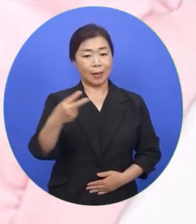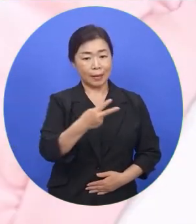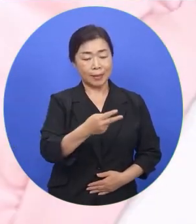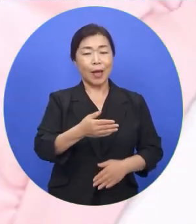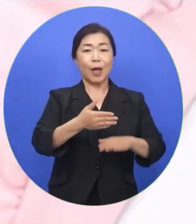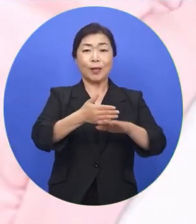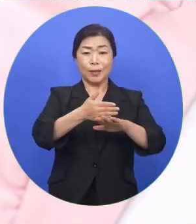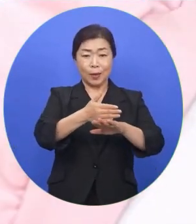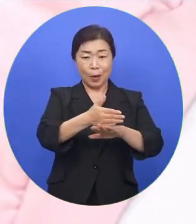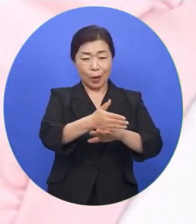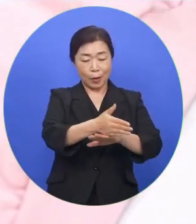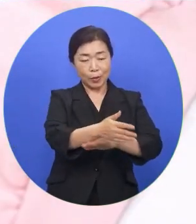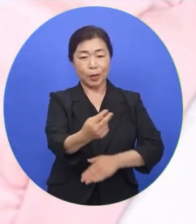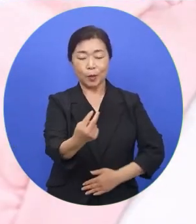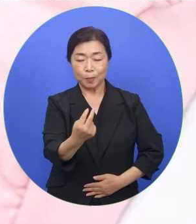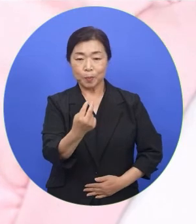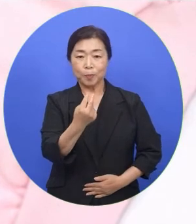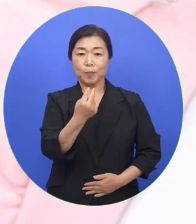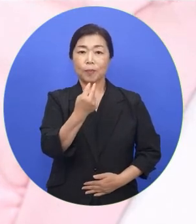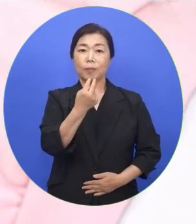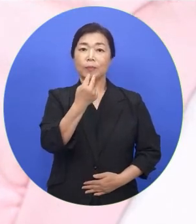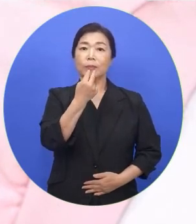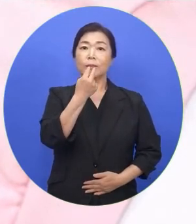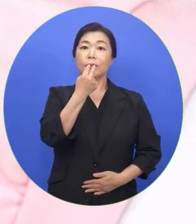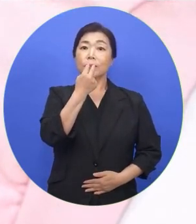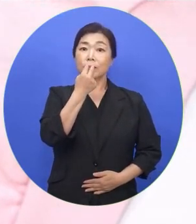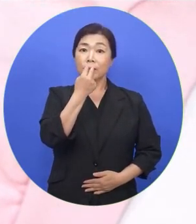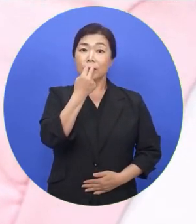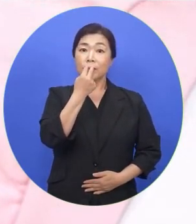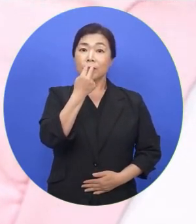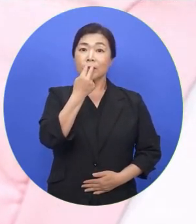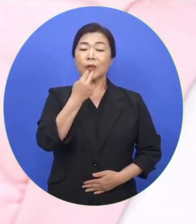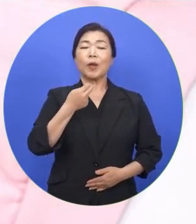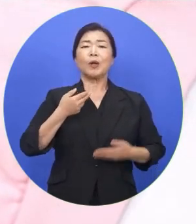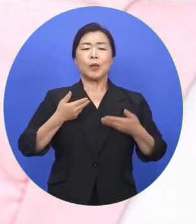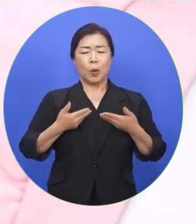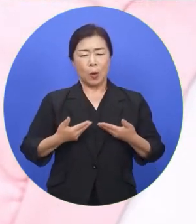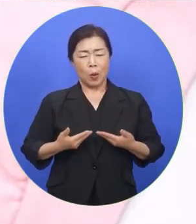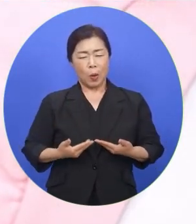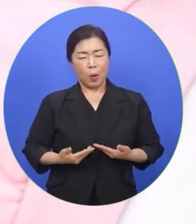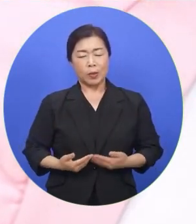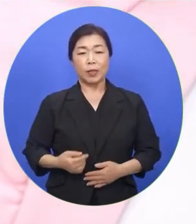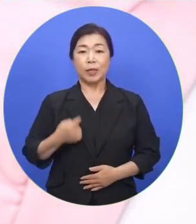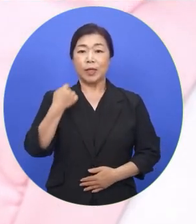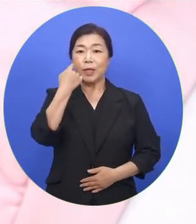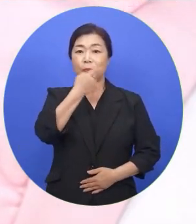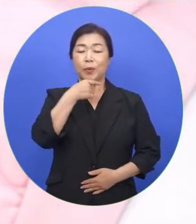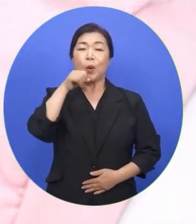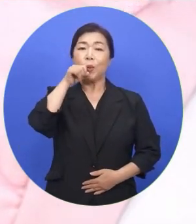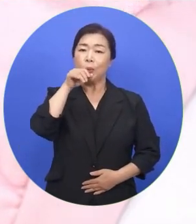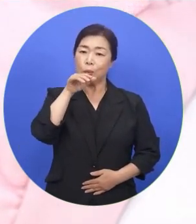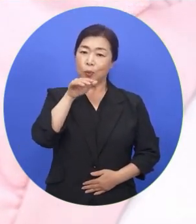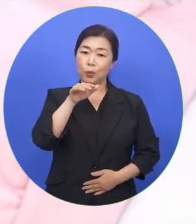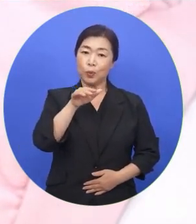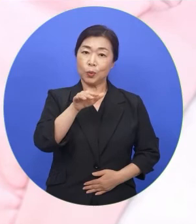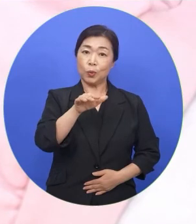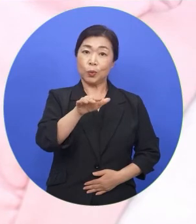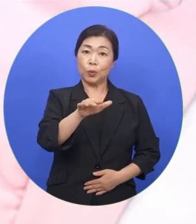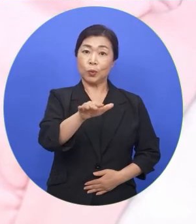다시 천천히 코로 숨을 들이쉬고 천천히 입으로 숨을